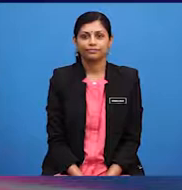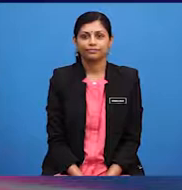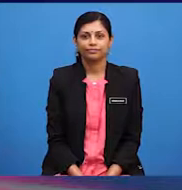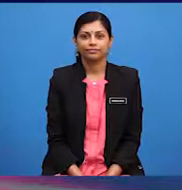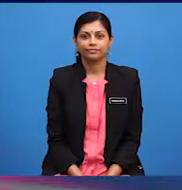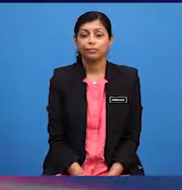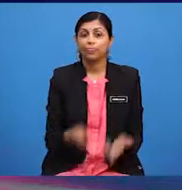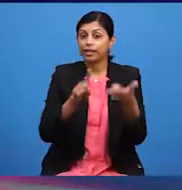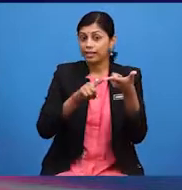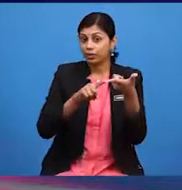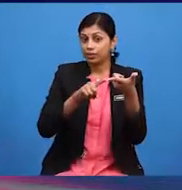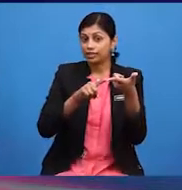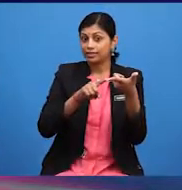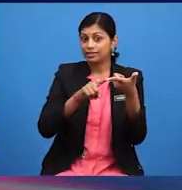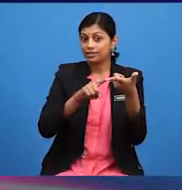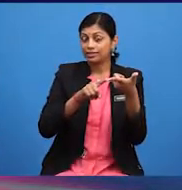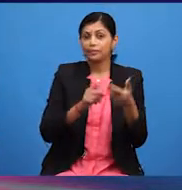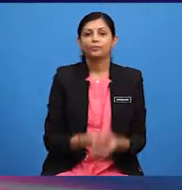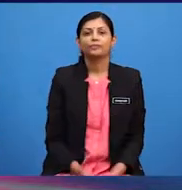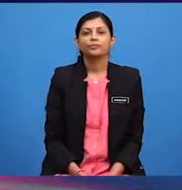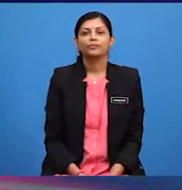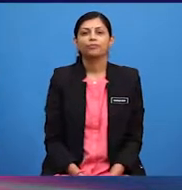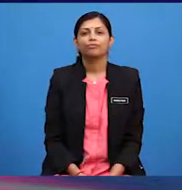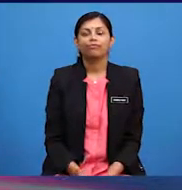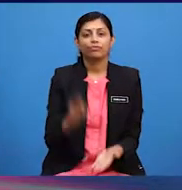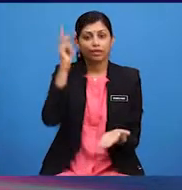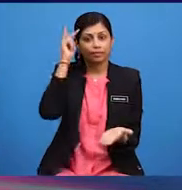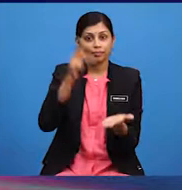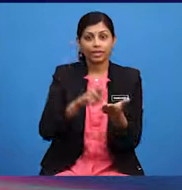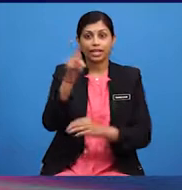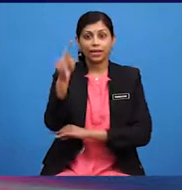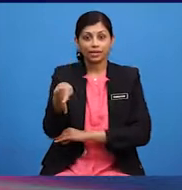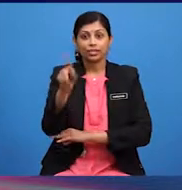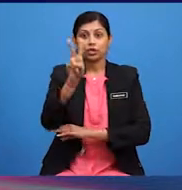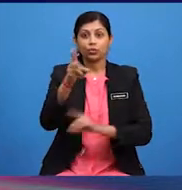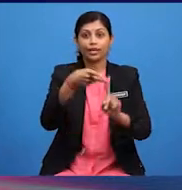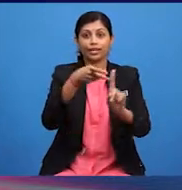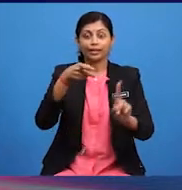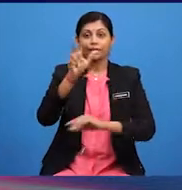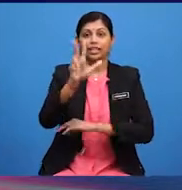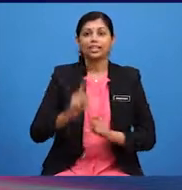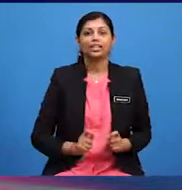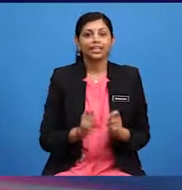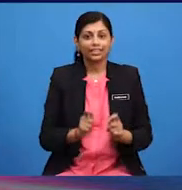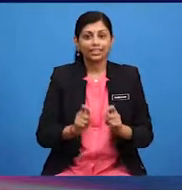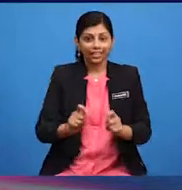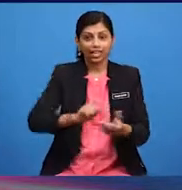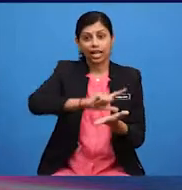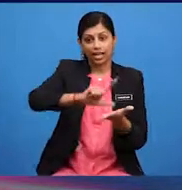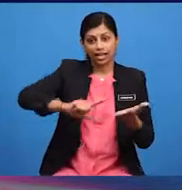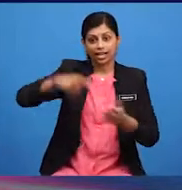Dan yang kedua, mengenal pasti dua daripada tiga